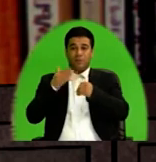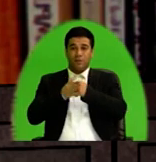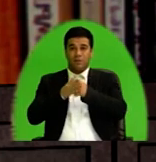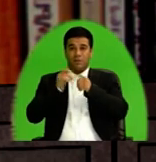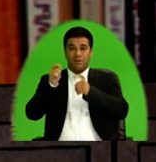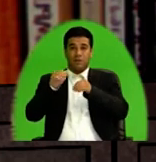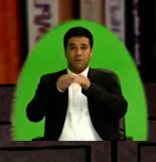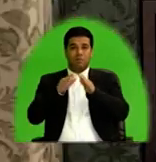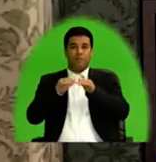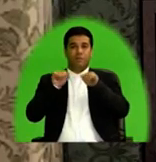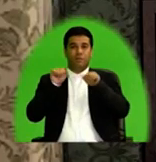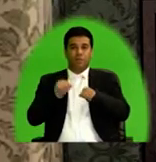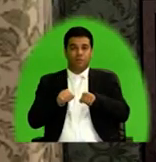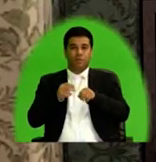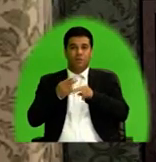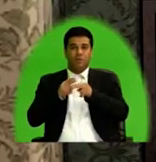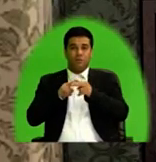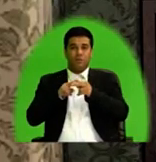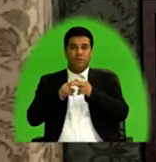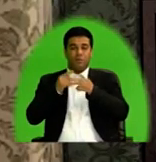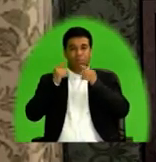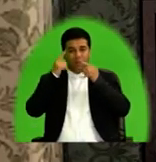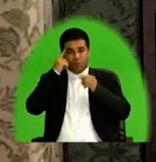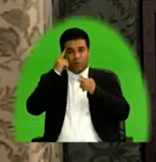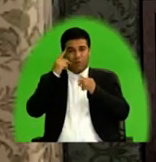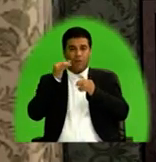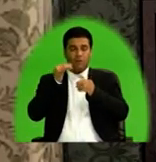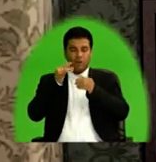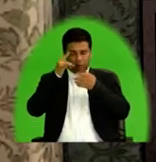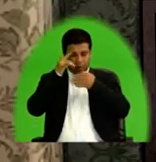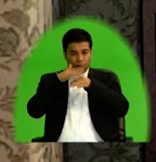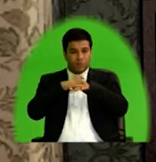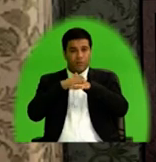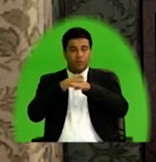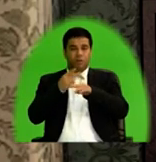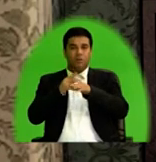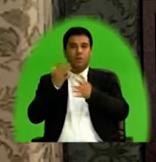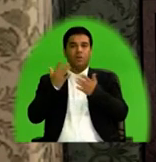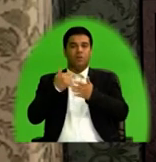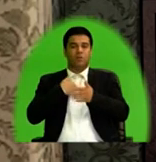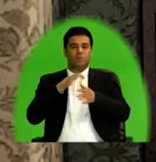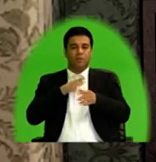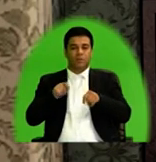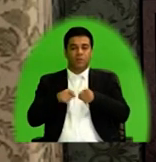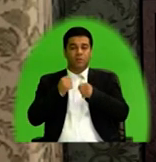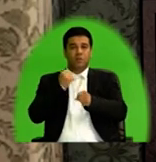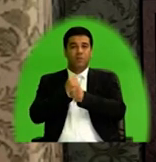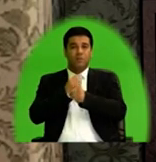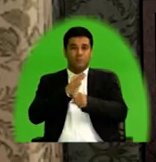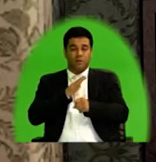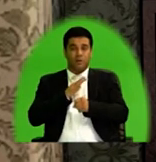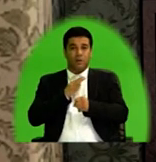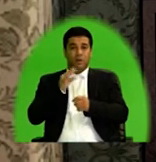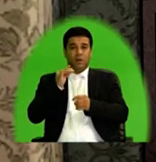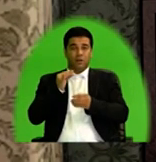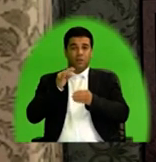наказывают ребенка, у него не остается возможности подумать и осмыслить тот поступок, который он совершил.